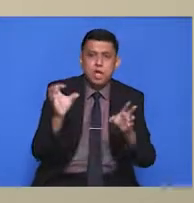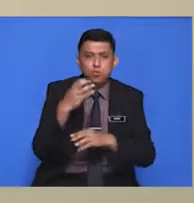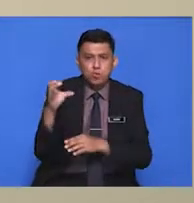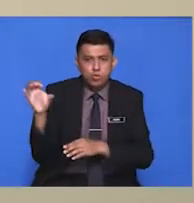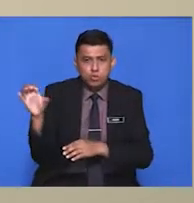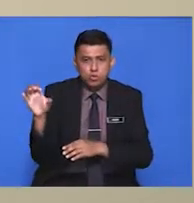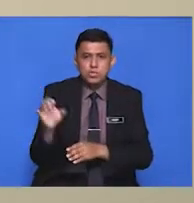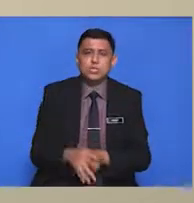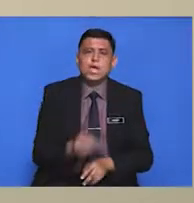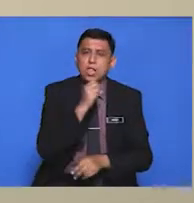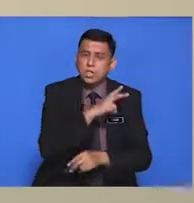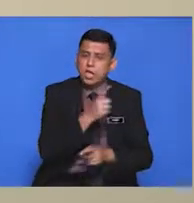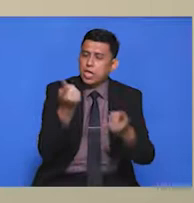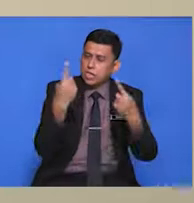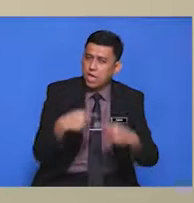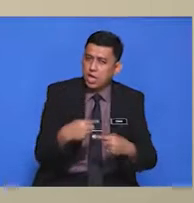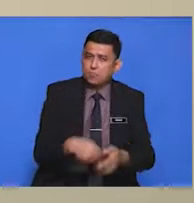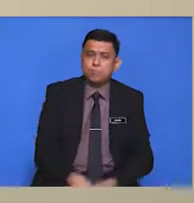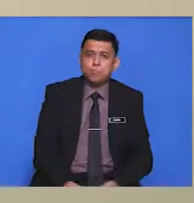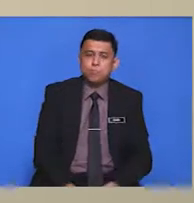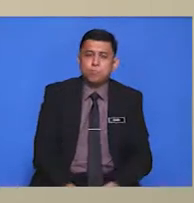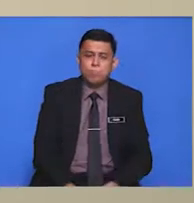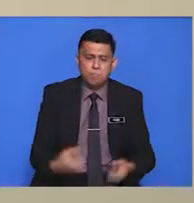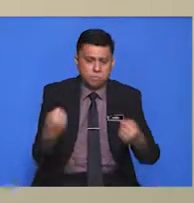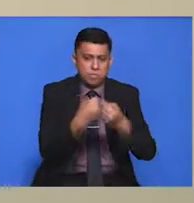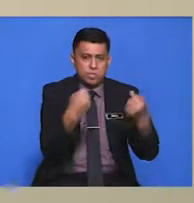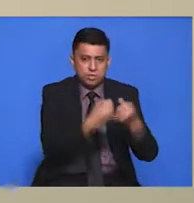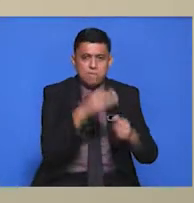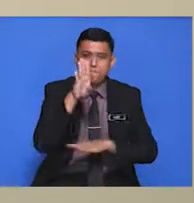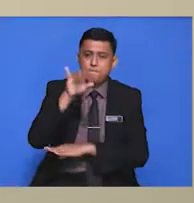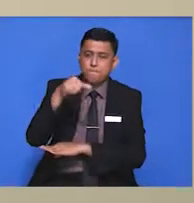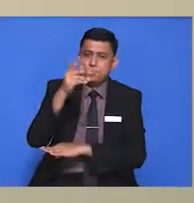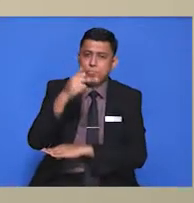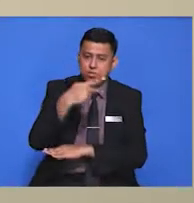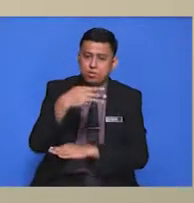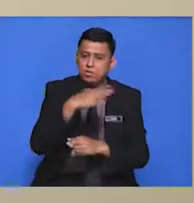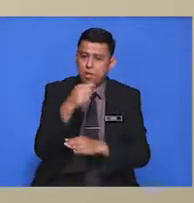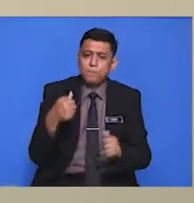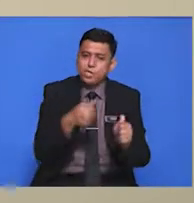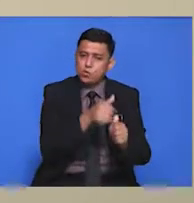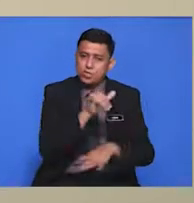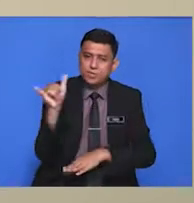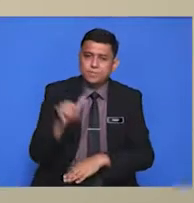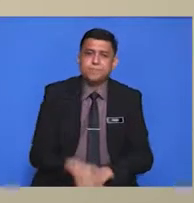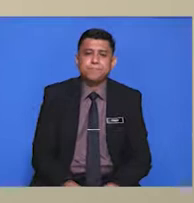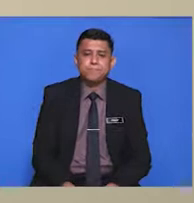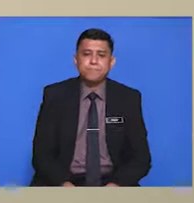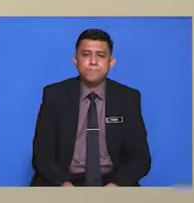hutan. Kumpulan raksasa kod-kod itu menyerang Binjah dan para pengikutnya.